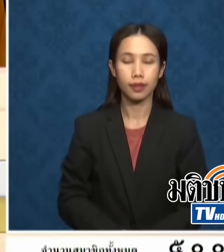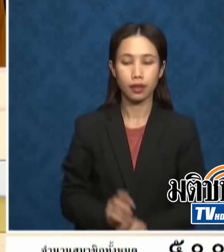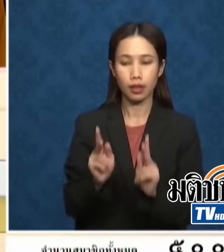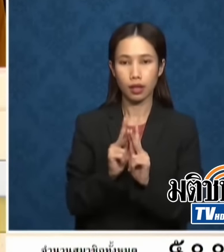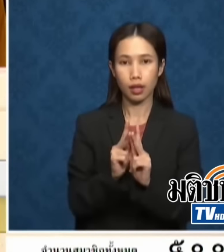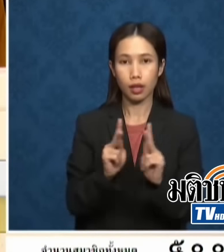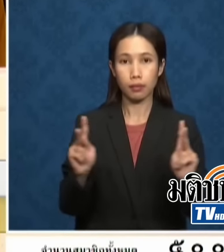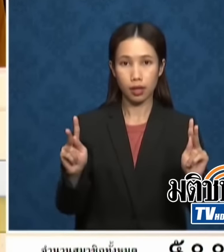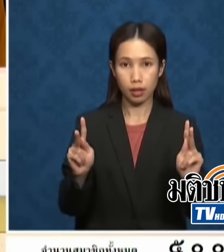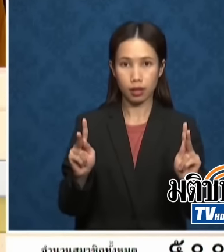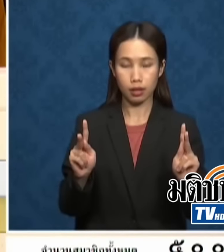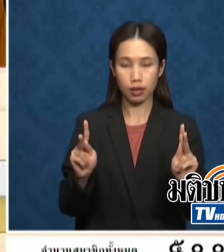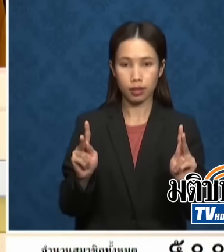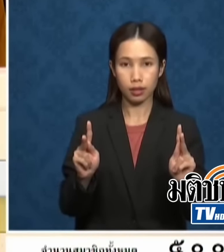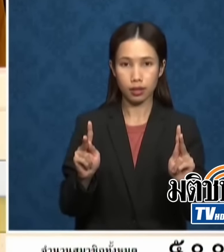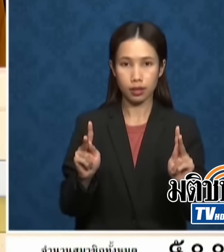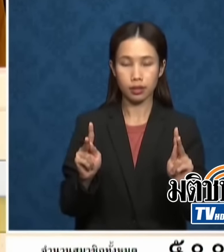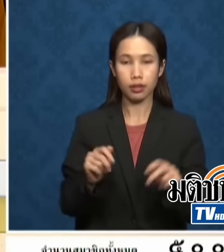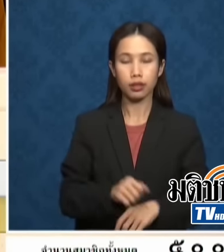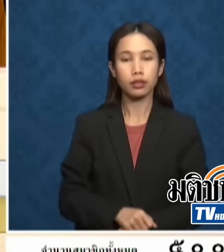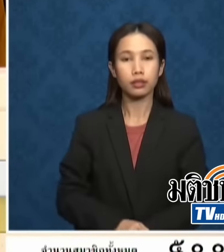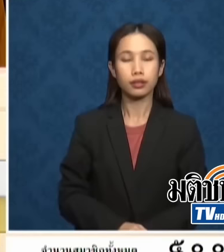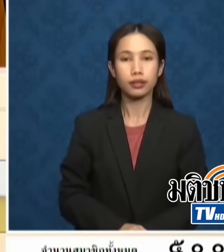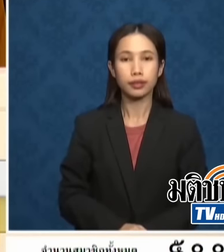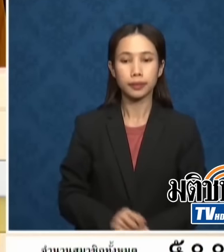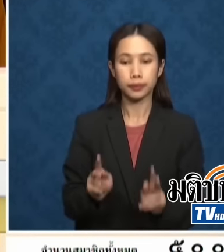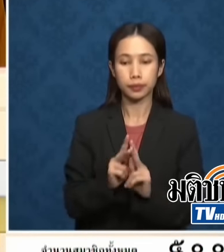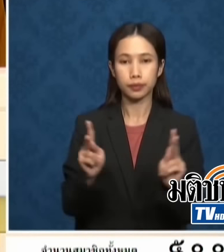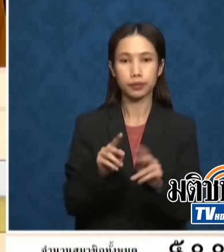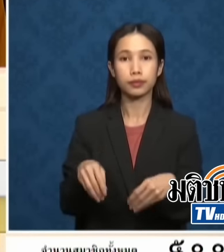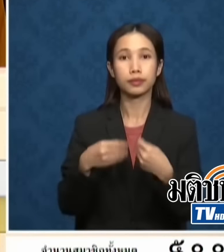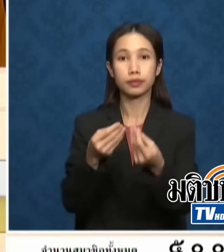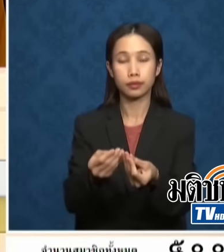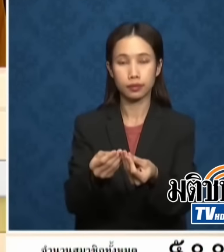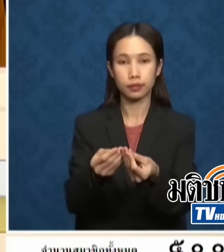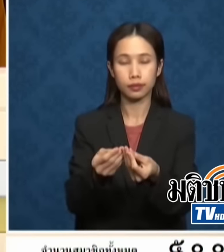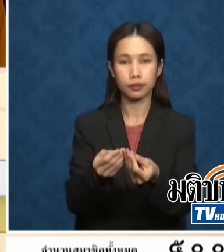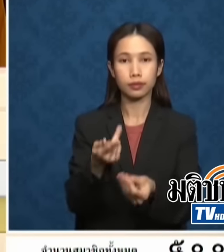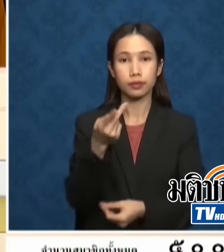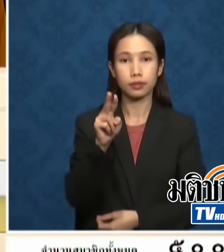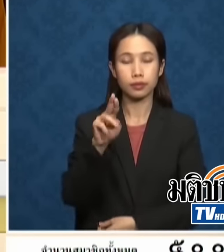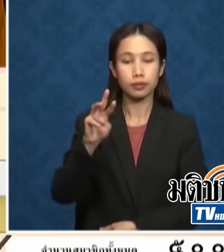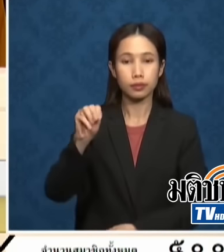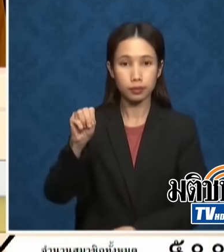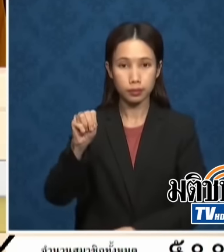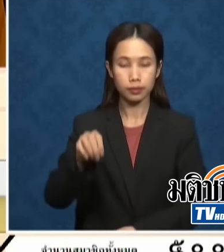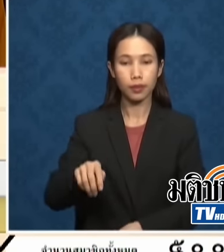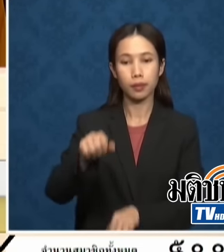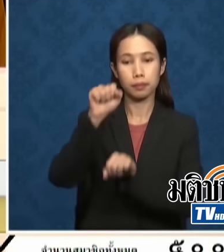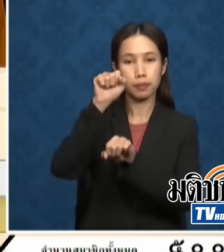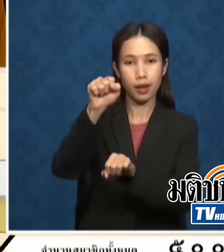มการผู้ทรงคุณวุฒิได้มีการเพิ่มเติมให้รัฐมนตรีมีอำนาจประกาศกำหนดหลักเก